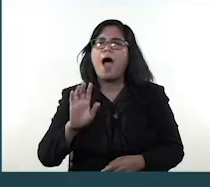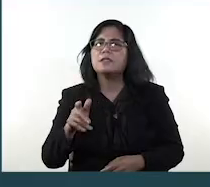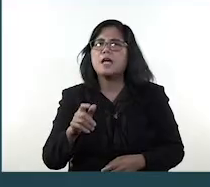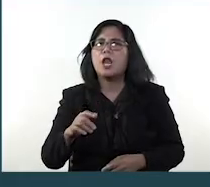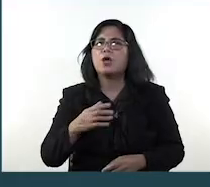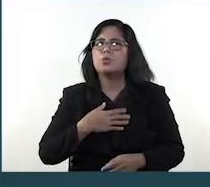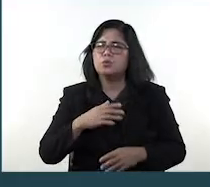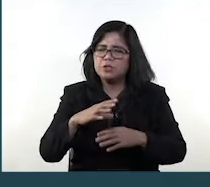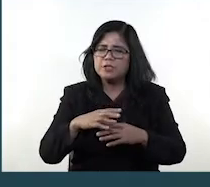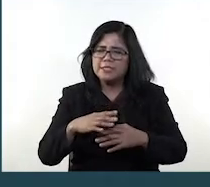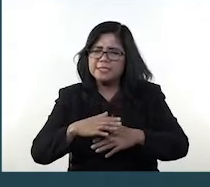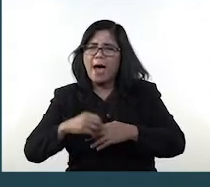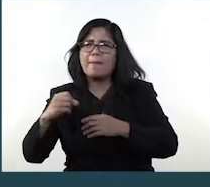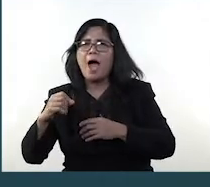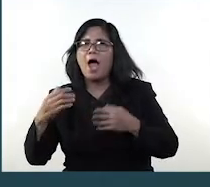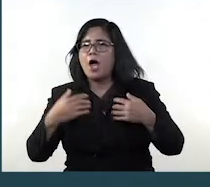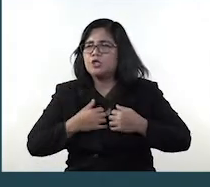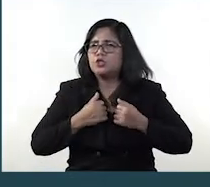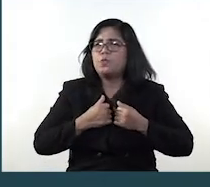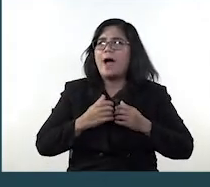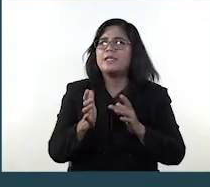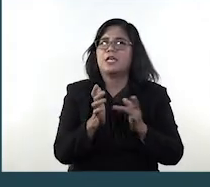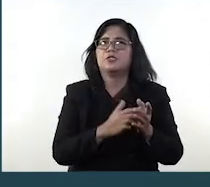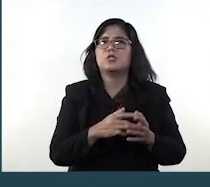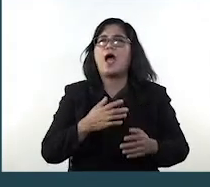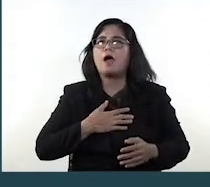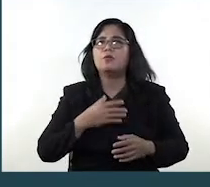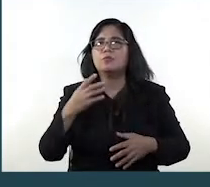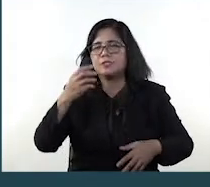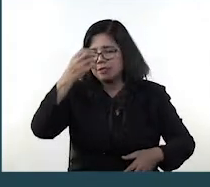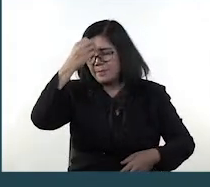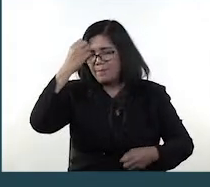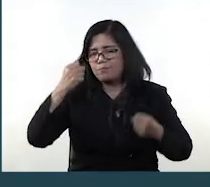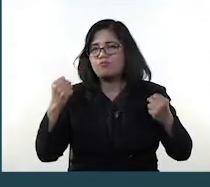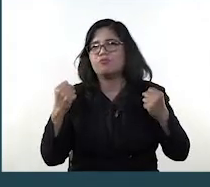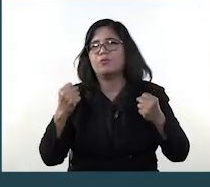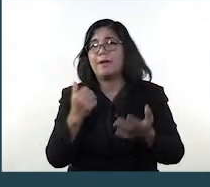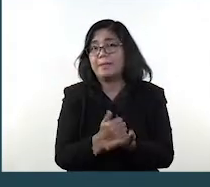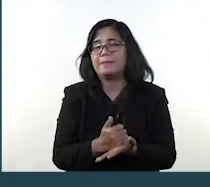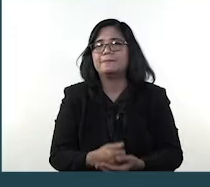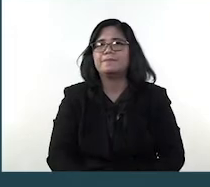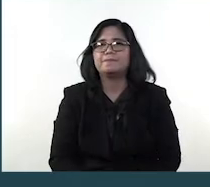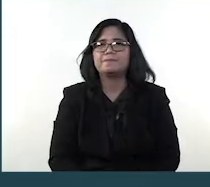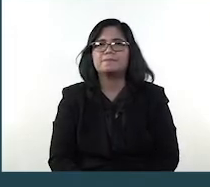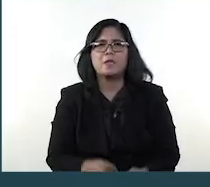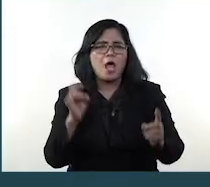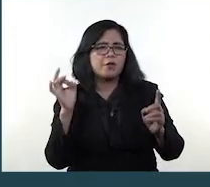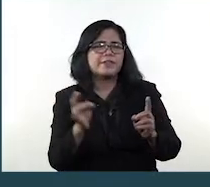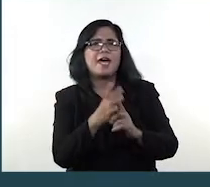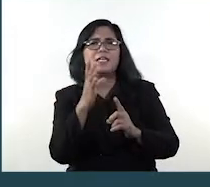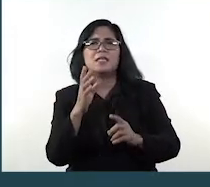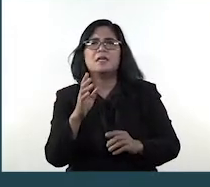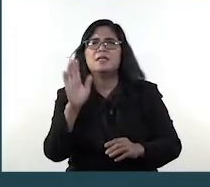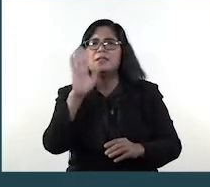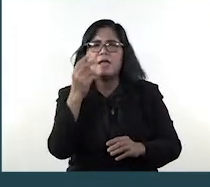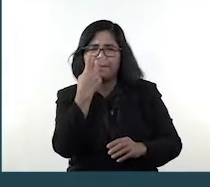yang kedua pentingnya untuk aktif dan memiliki target karena orang aktif dan memiliki target ia tidak melihat masalah dan